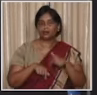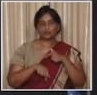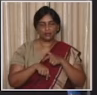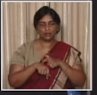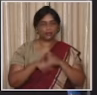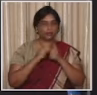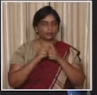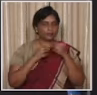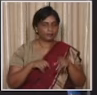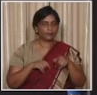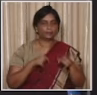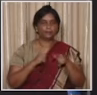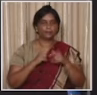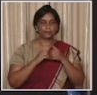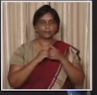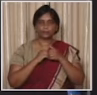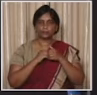සංගමට